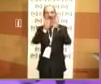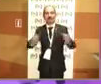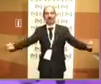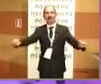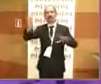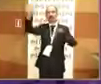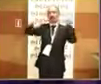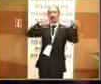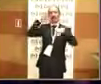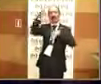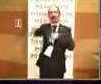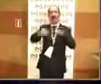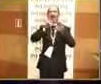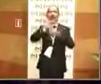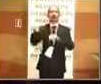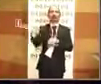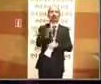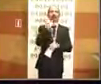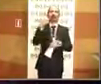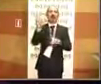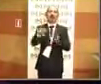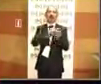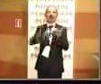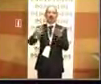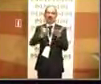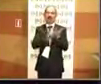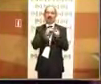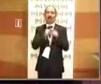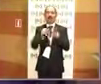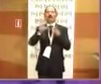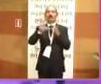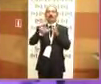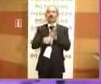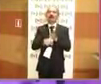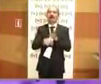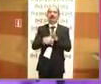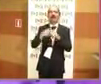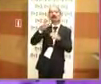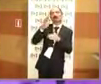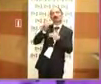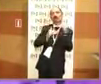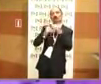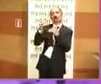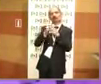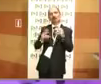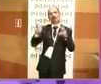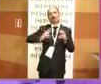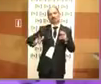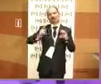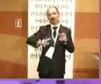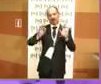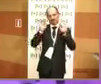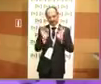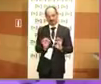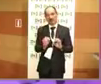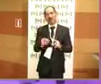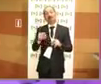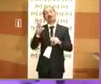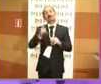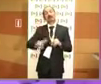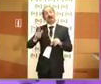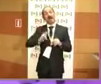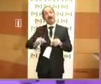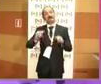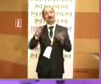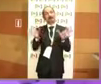tutti a votare. L'avvio di un secondo tempo, il tempo di ricostruire una speranza. Una speranza di una